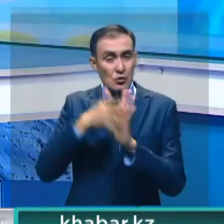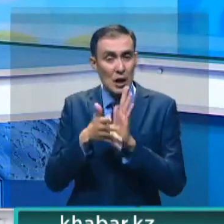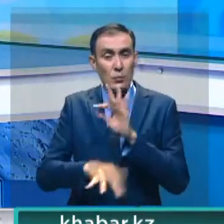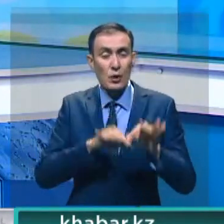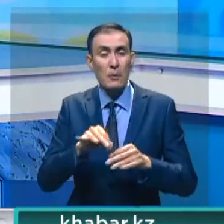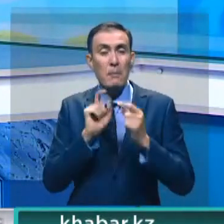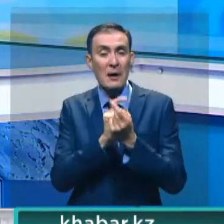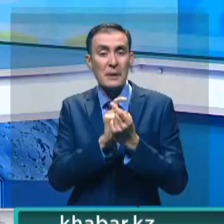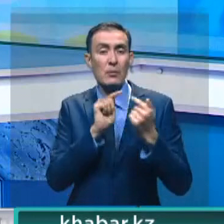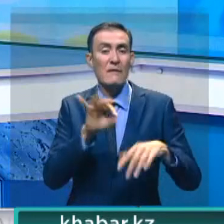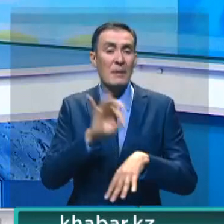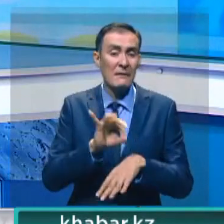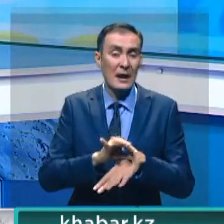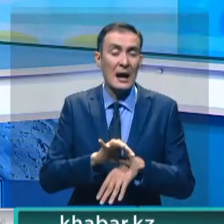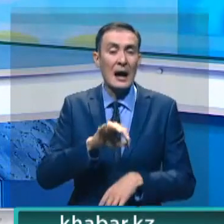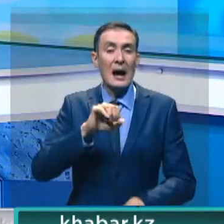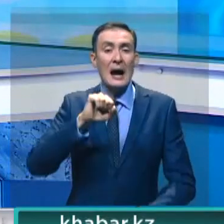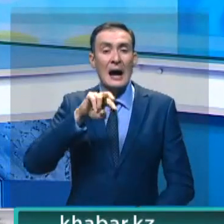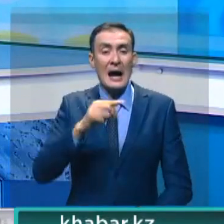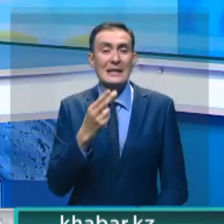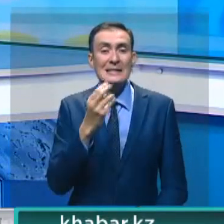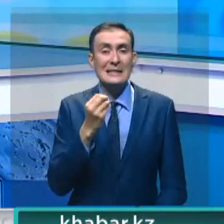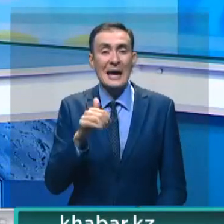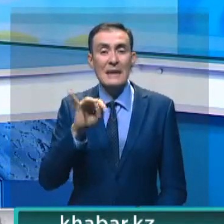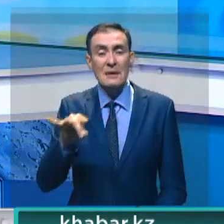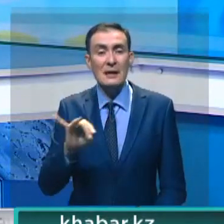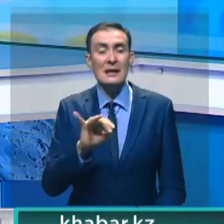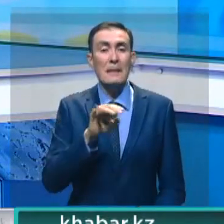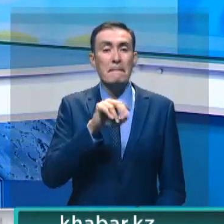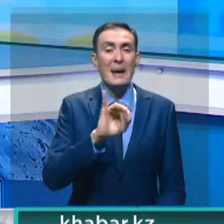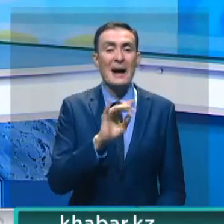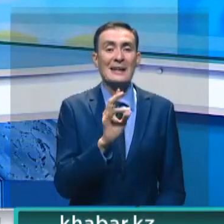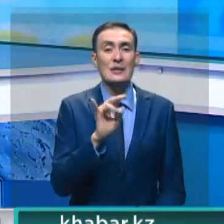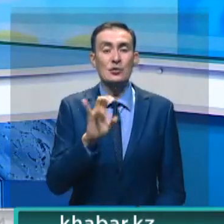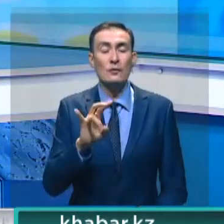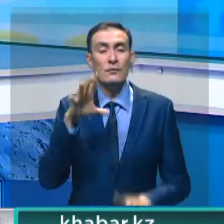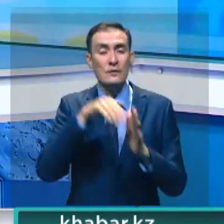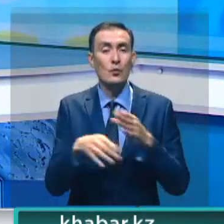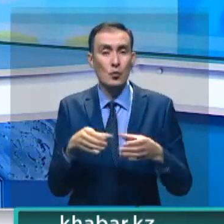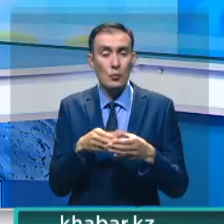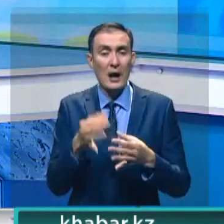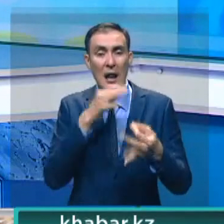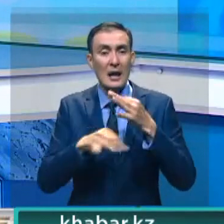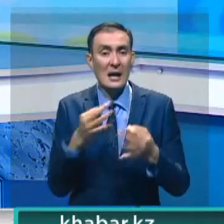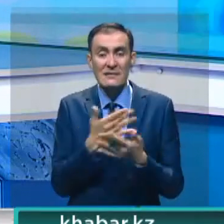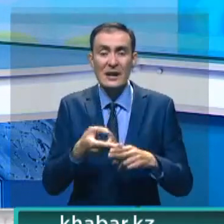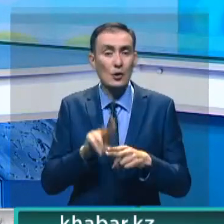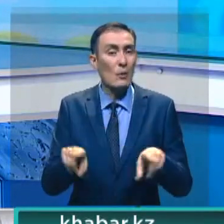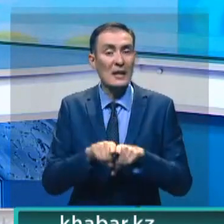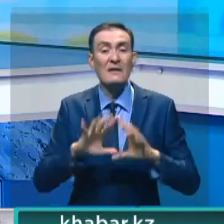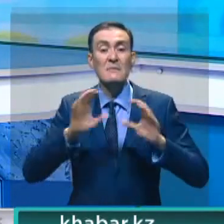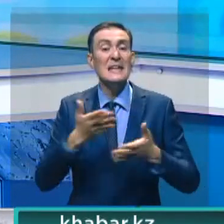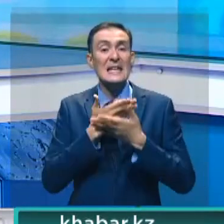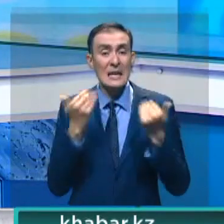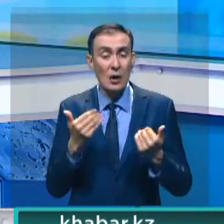по борьбе с болезнями Альцгеймера и Паркинсона. Они вошли в международную группу разработчиков лекарства, аналогов которому в мире